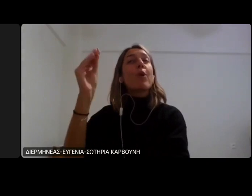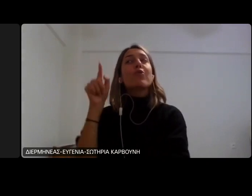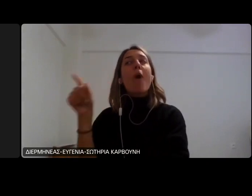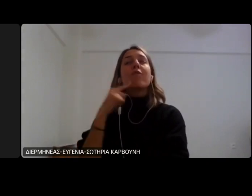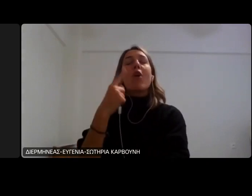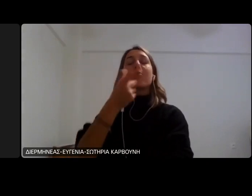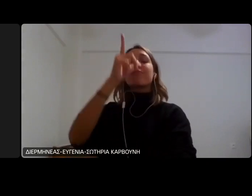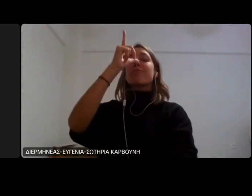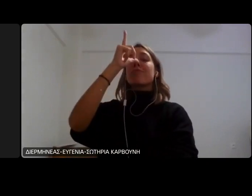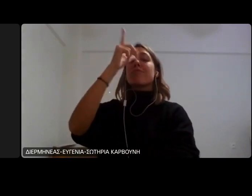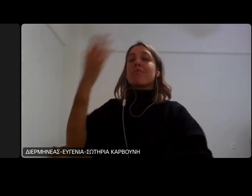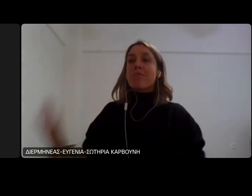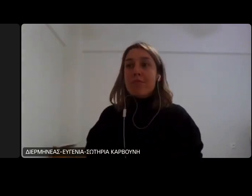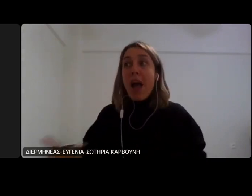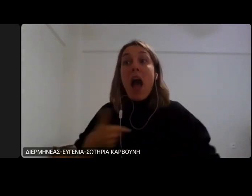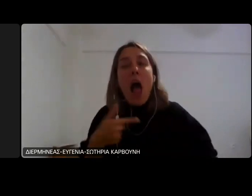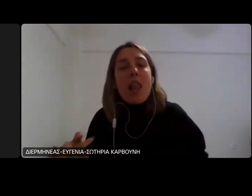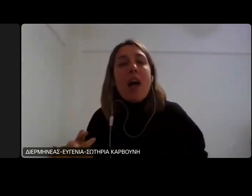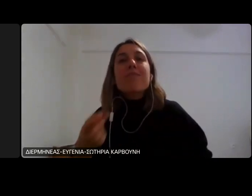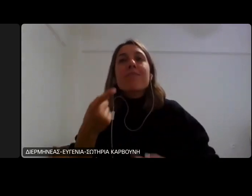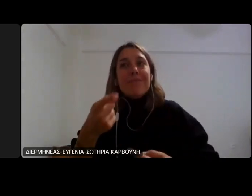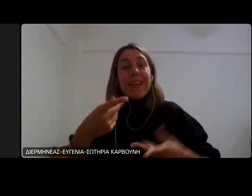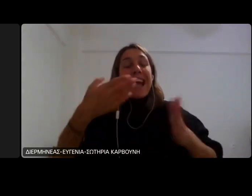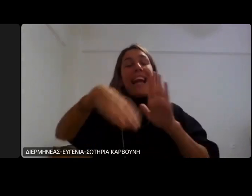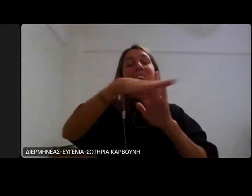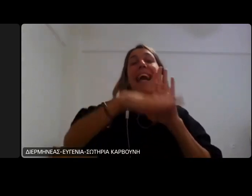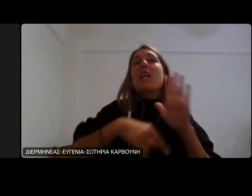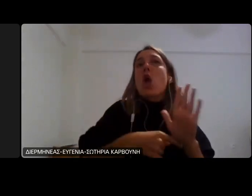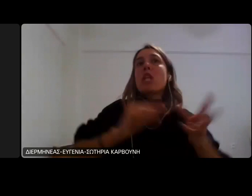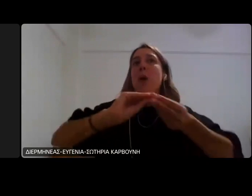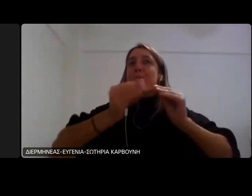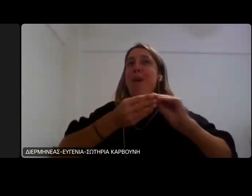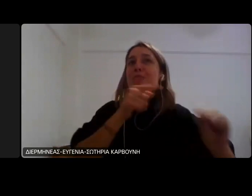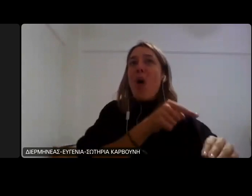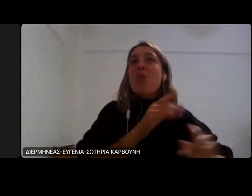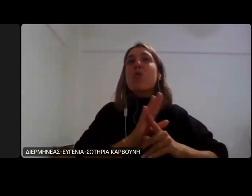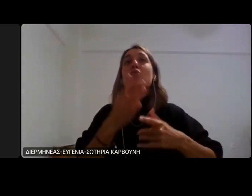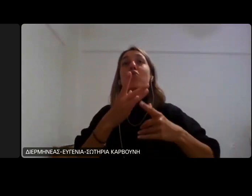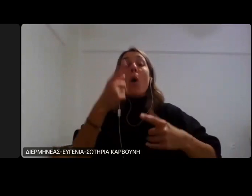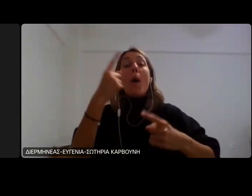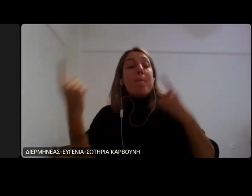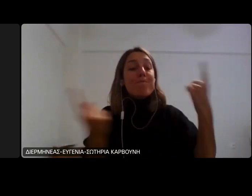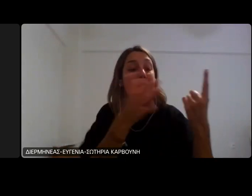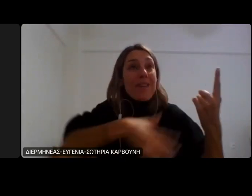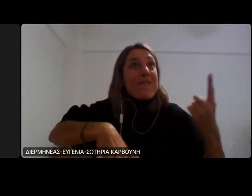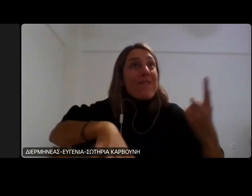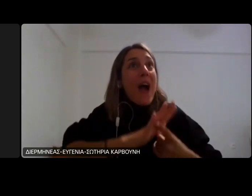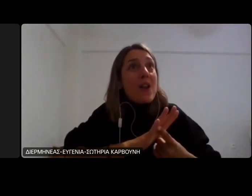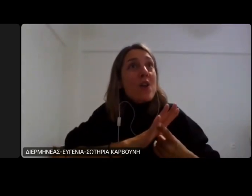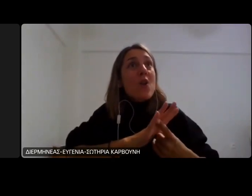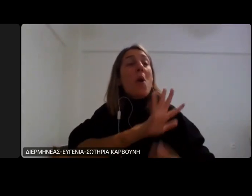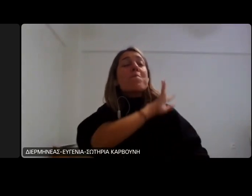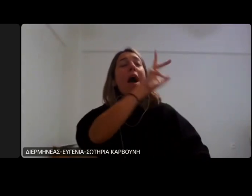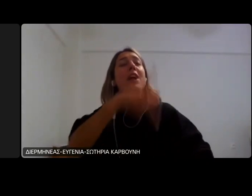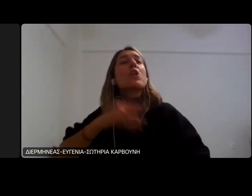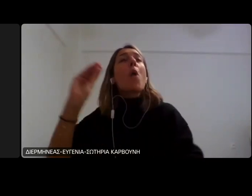καμαρώνουμε, αλλά να μην ξεχνάμε πάνω σε ποιες αρχές ή σε ποιες μεθόδους ή σε ποιες συγκυρίες έφτασε αυτός ο πολιτισμός